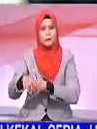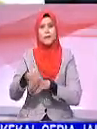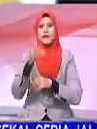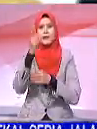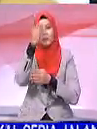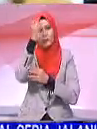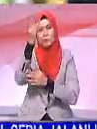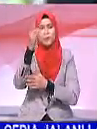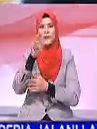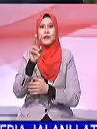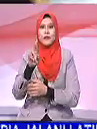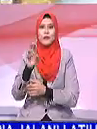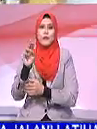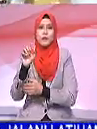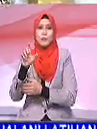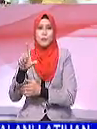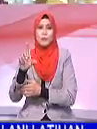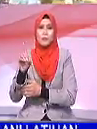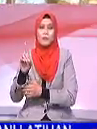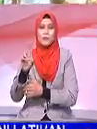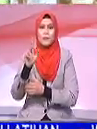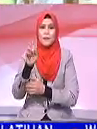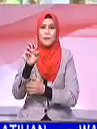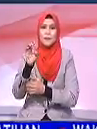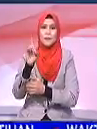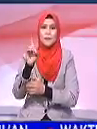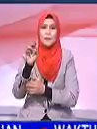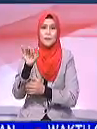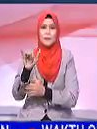Sri Dr. Ronald Candy.